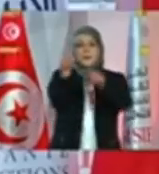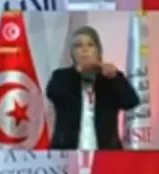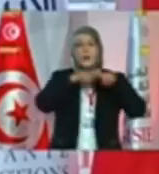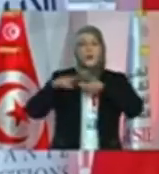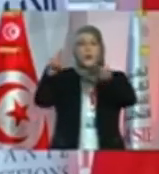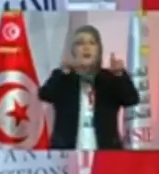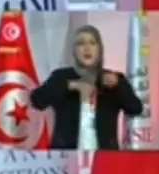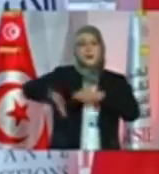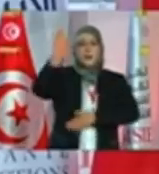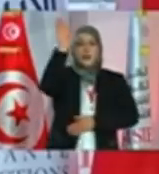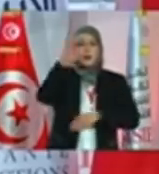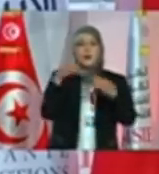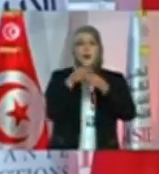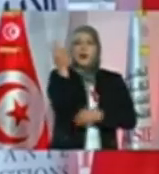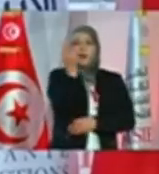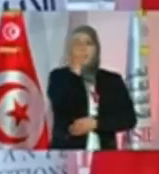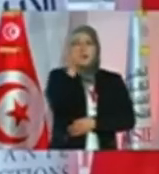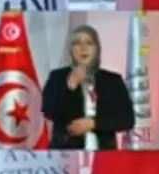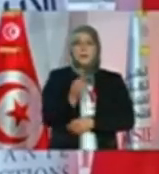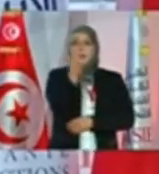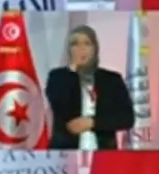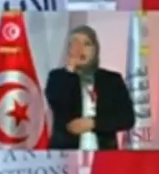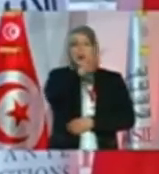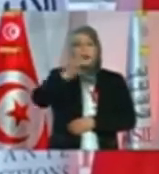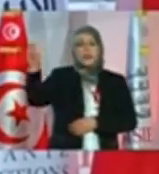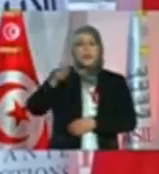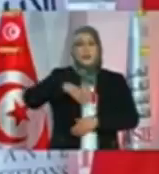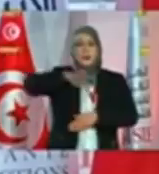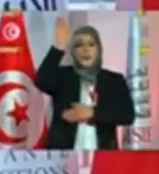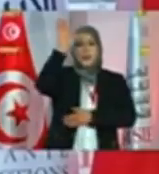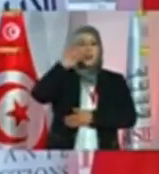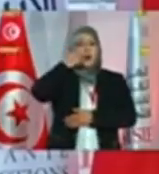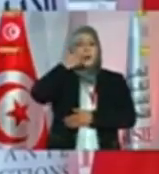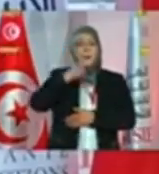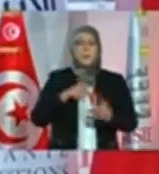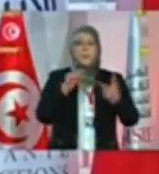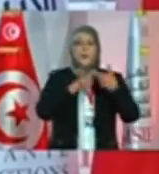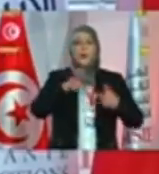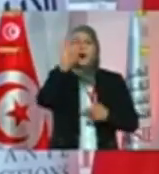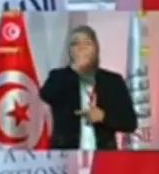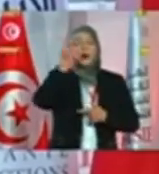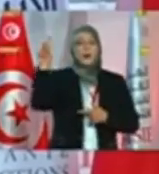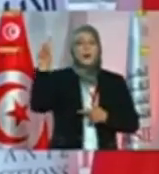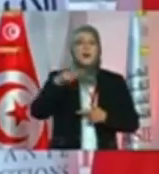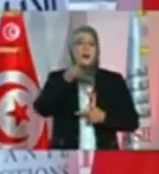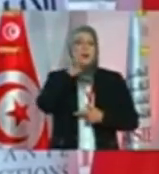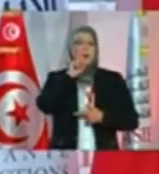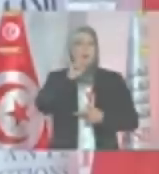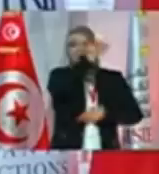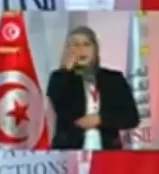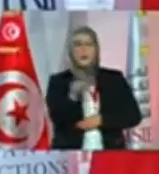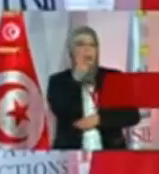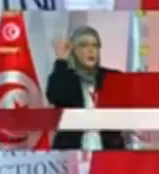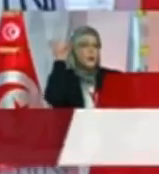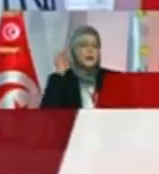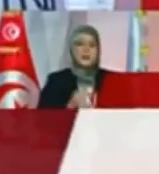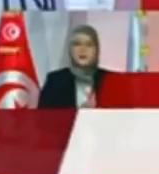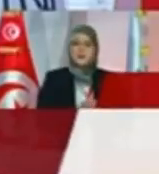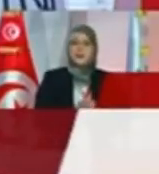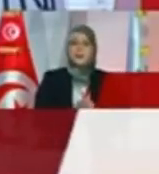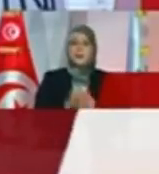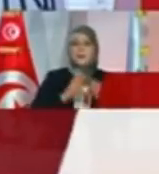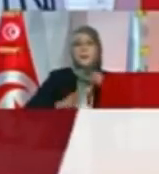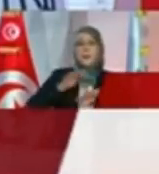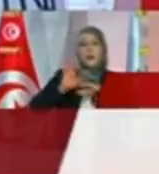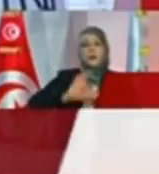المترشحون للدورة الثانية بين 228 مترشح من الذكور و34 مترشحة من الإناث. من